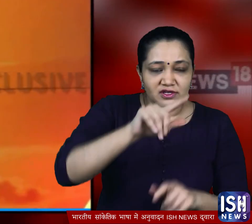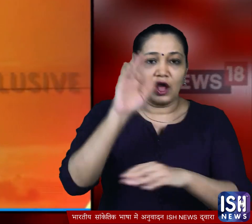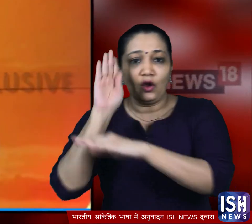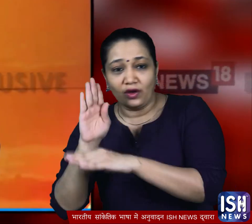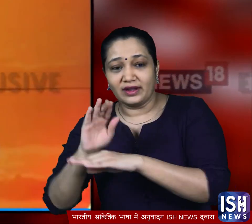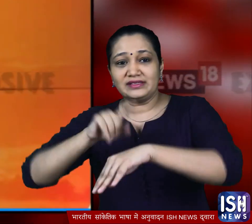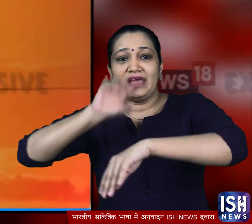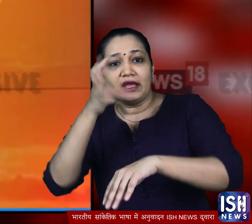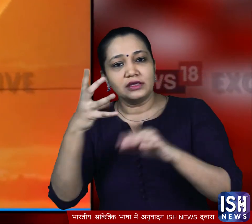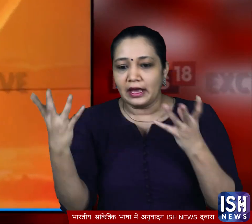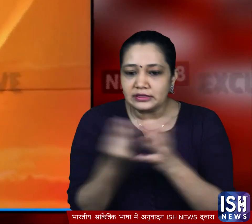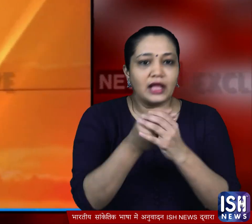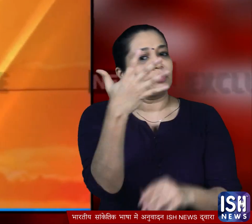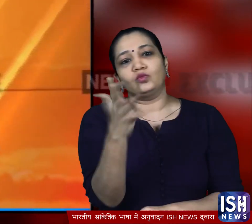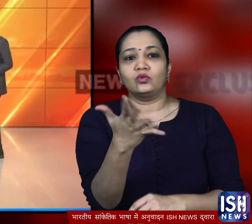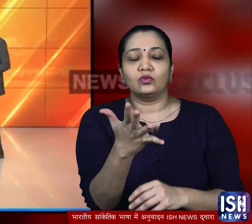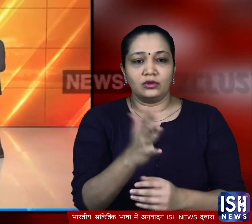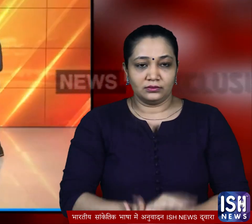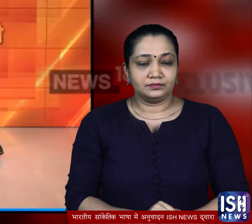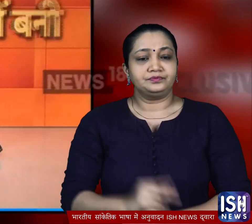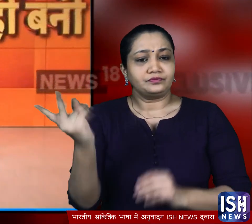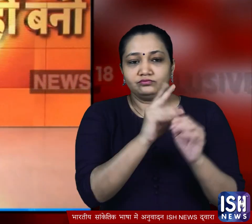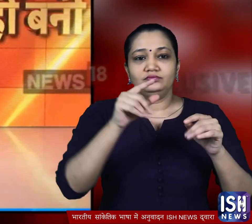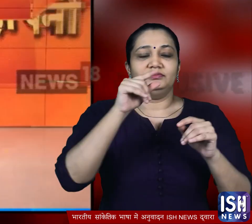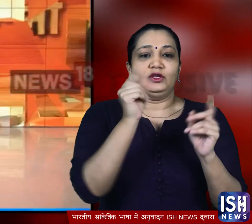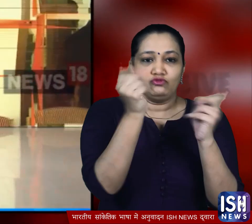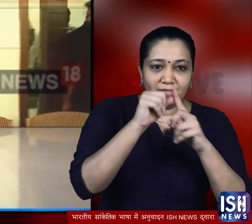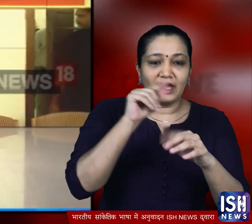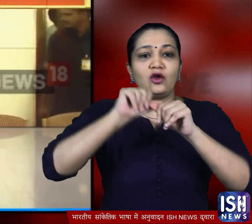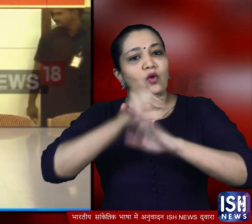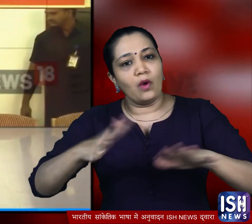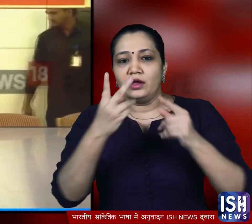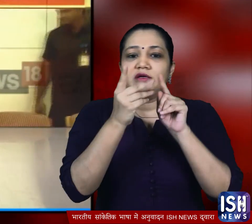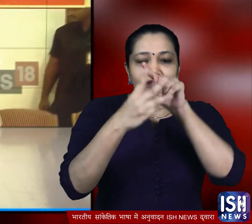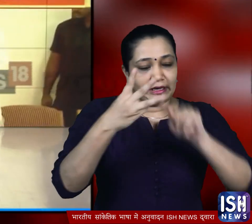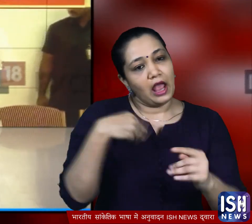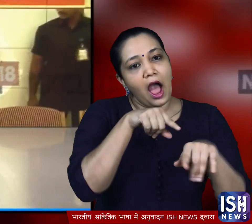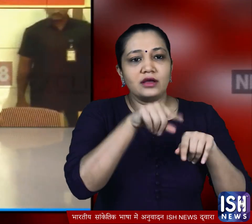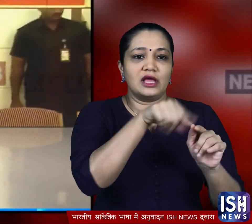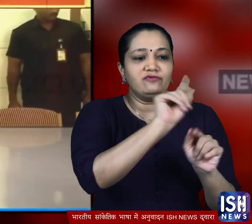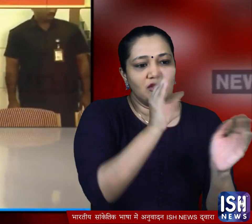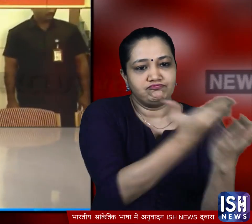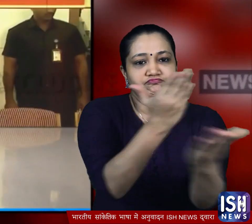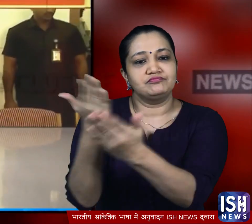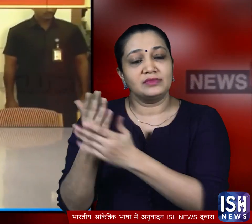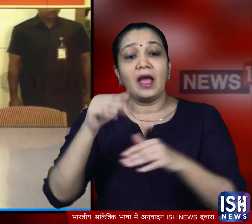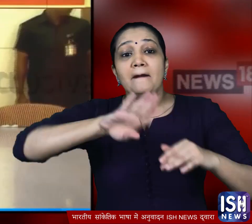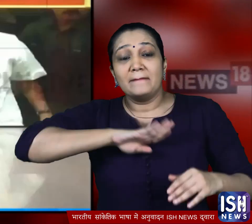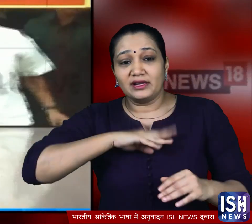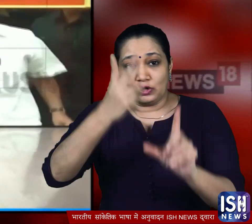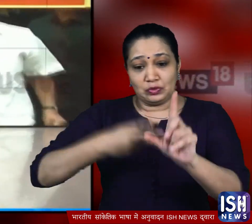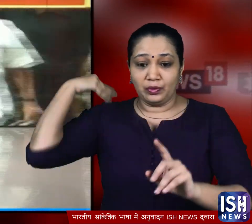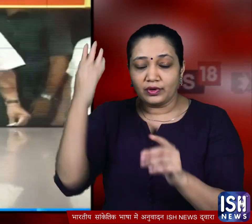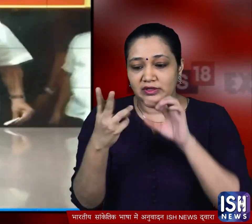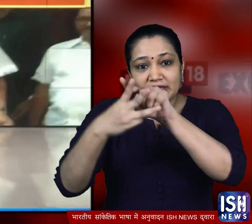शिवसेना, कांग्रेस और एनसीपी साथ चुनाव नहीं लड़ेंगे। मतलब ये कि दोनों राज्यों में तीनों पार्टियां अलग अलग ताल ठोकेंगी। हालांकि महाराष्ट्र में तीनों पार्टियां